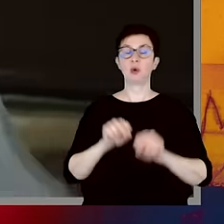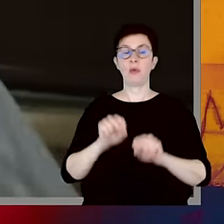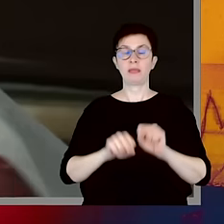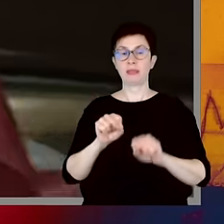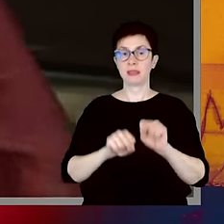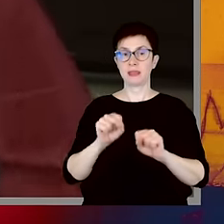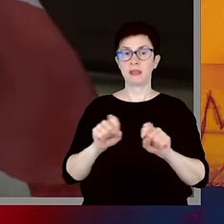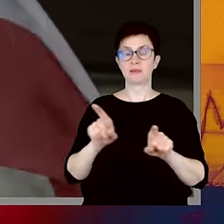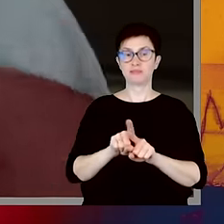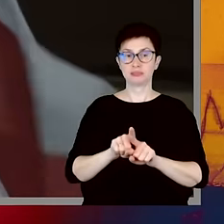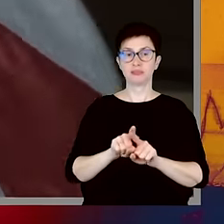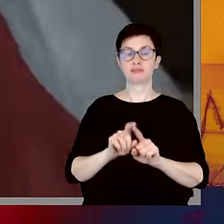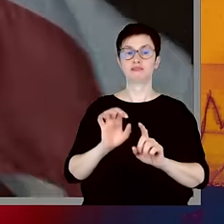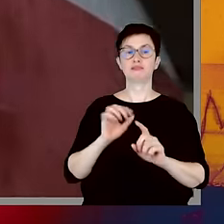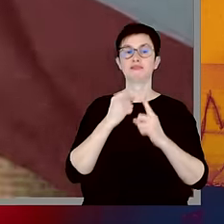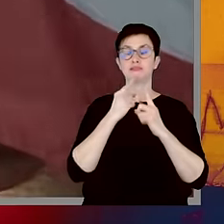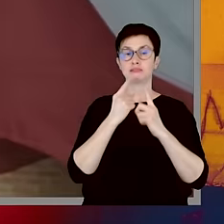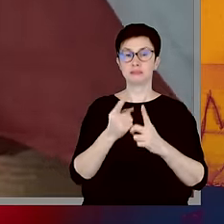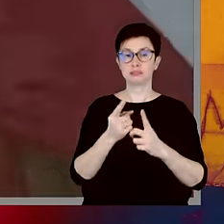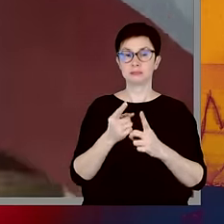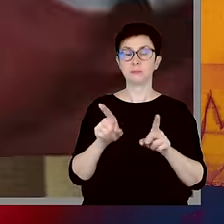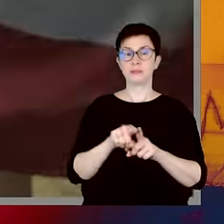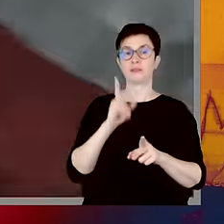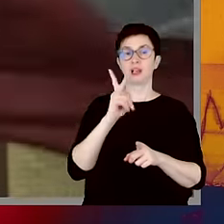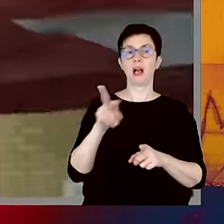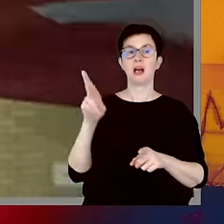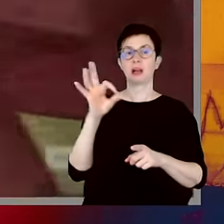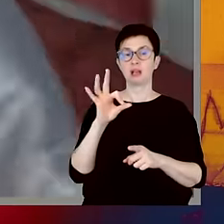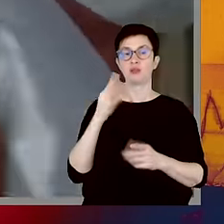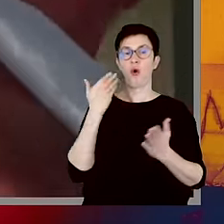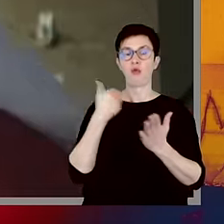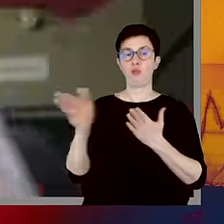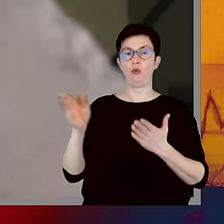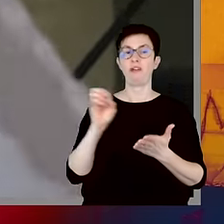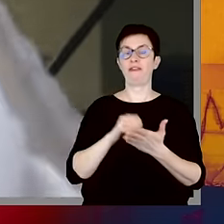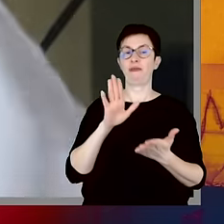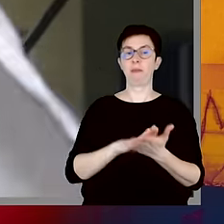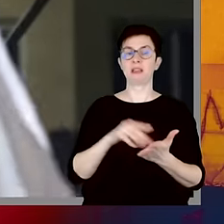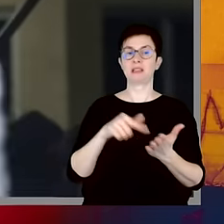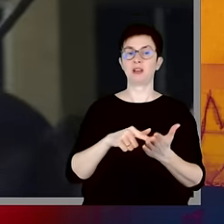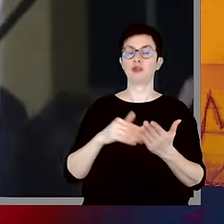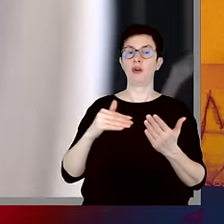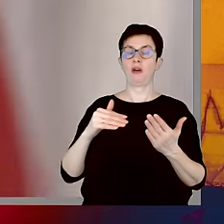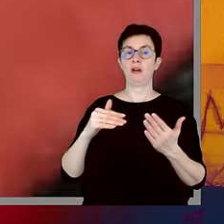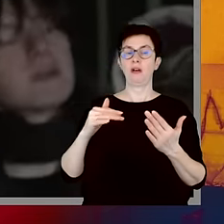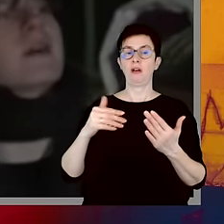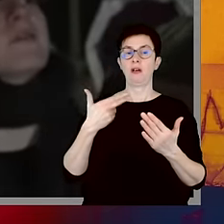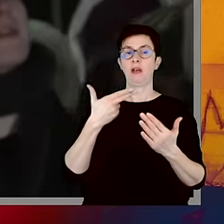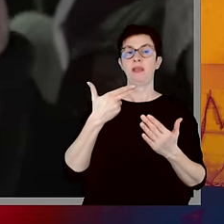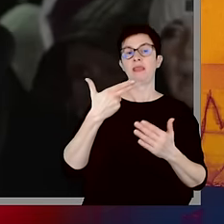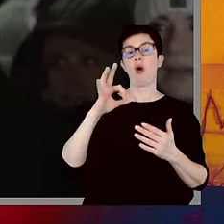wydały swoje werdykty, konkretnie Krajowy Rejestr Sądowy odmówił wpisania tych neowładz telewizji,